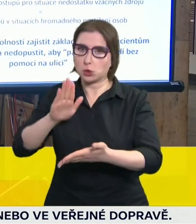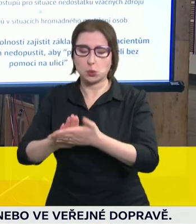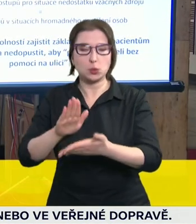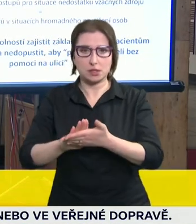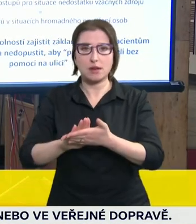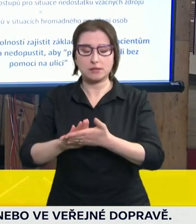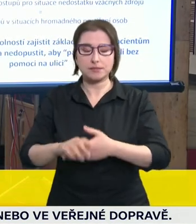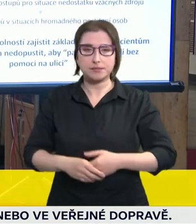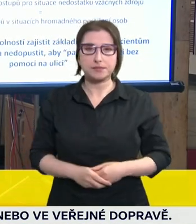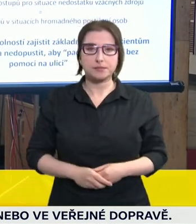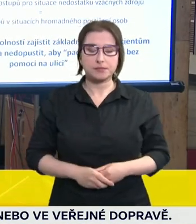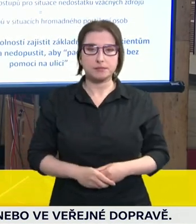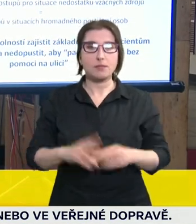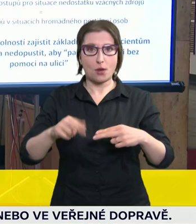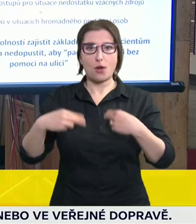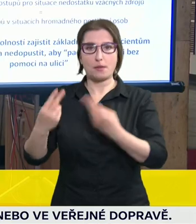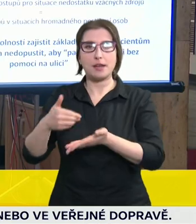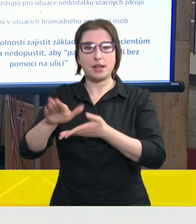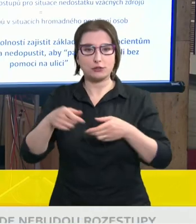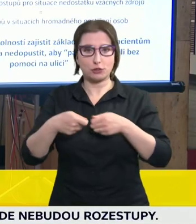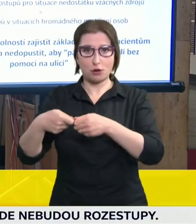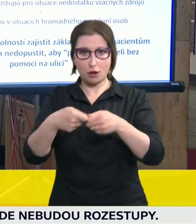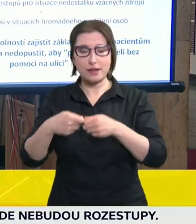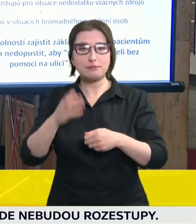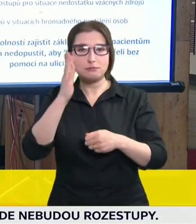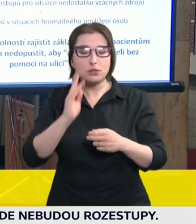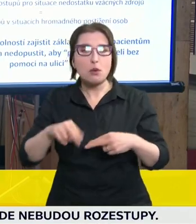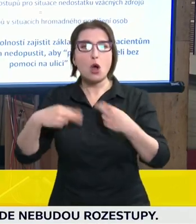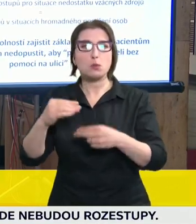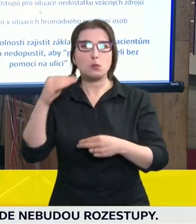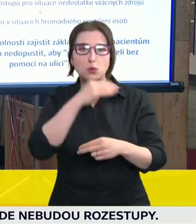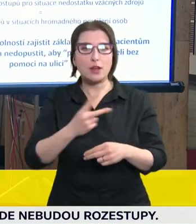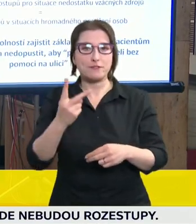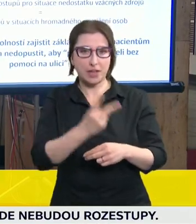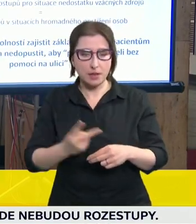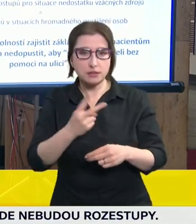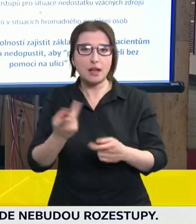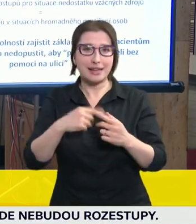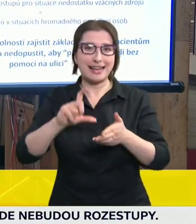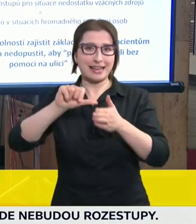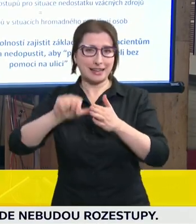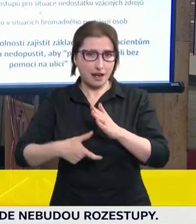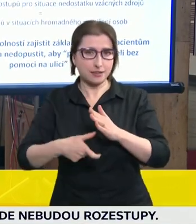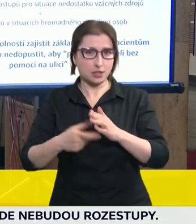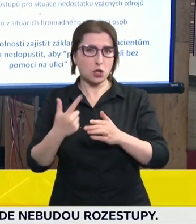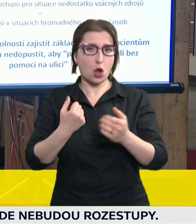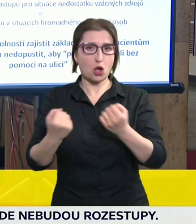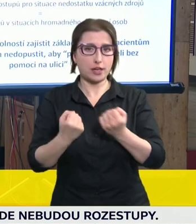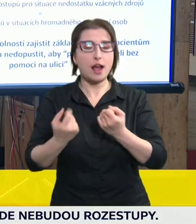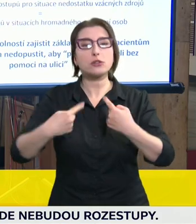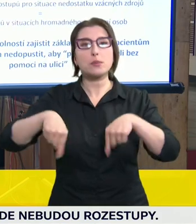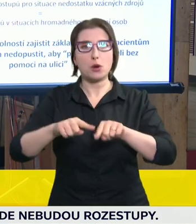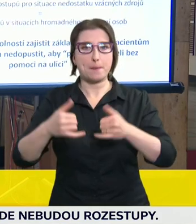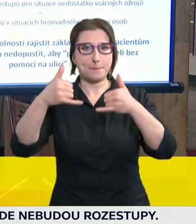dalším mým kolegům. Přesně tak, poprosím tady o slovo Tomáše Vymazala, krajského koordinátora intenzivní péče pro Prahu. Prosím.